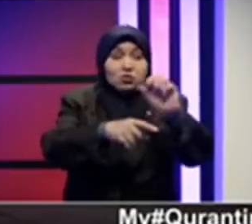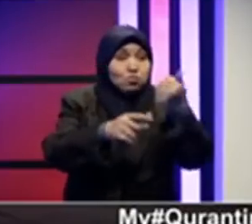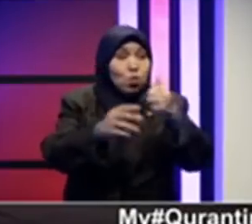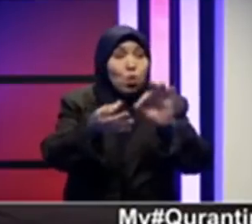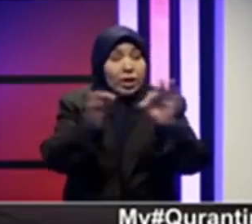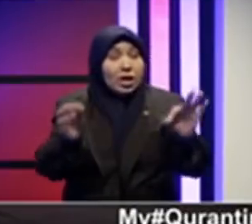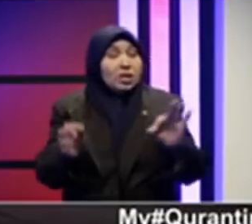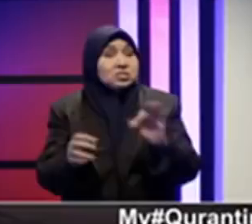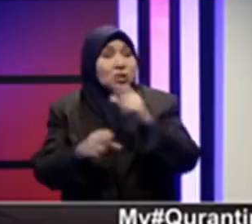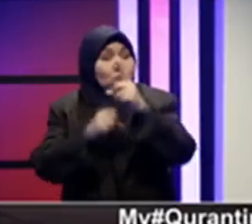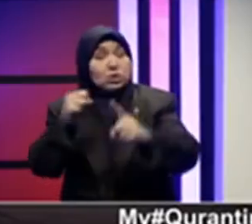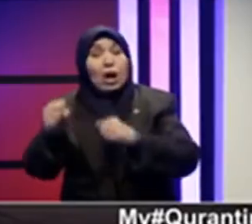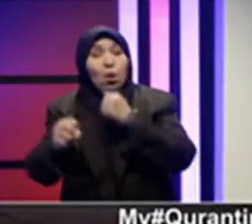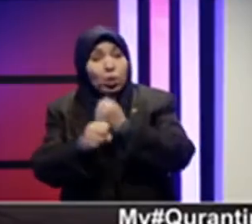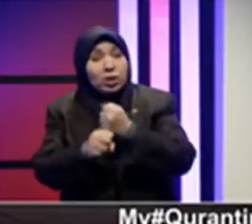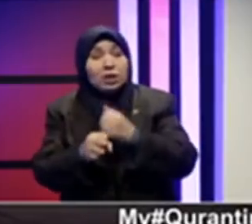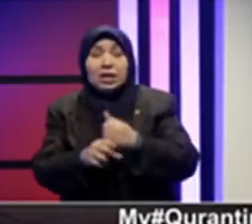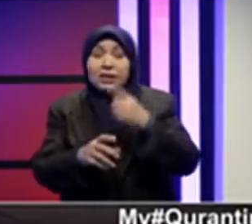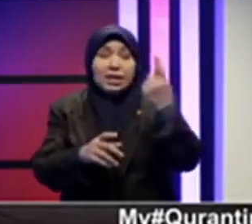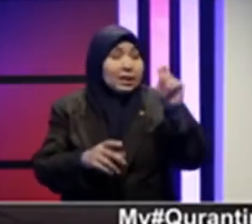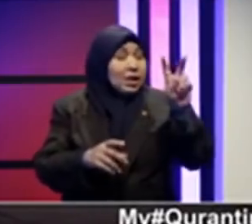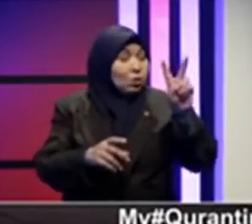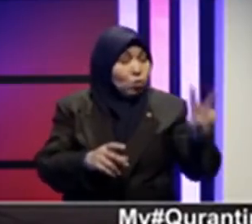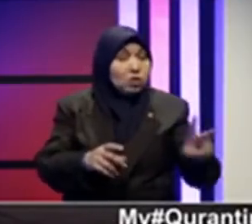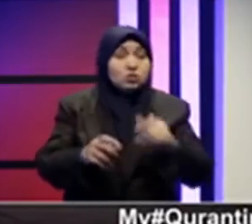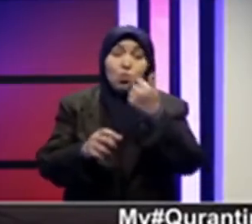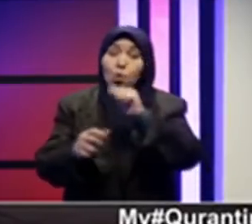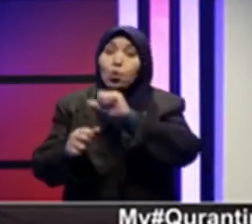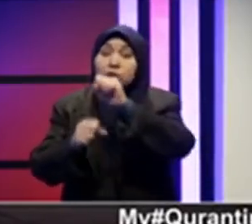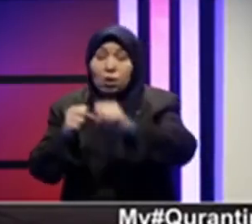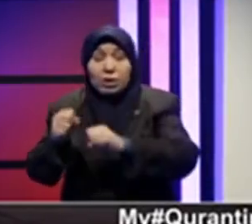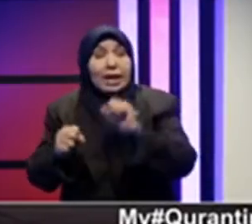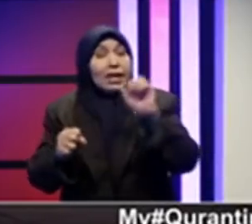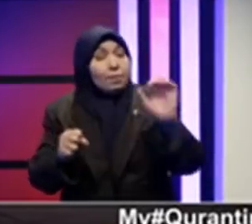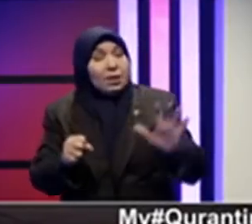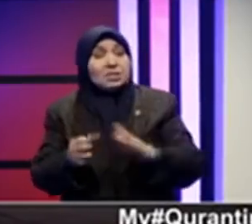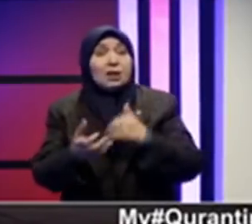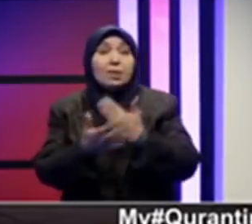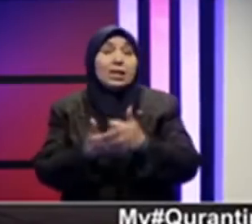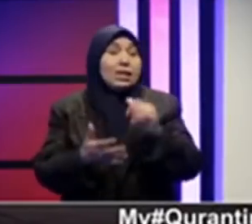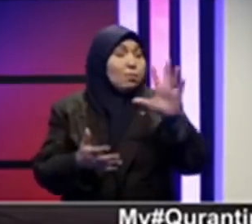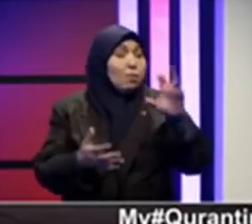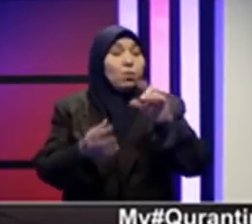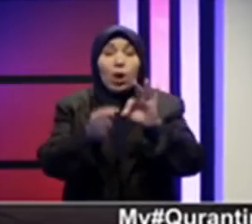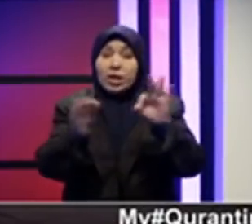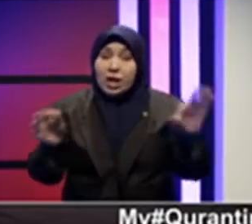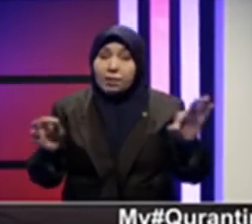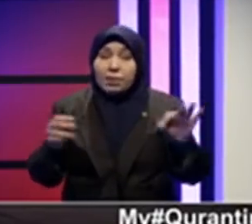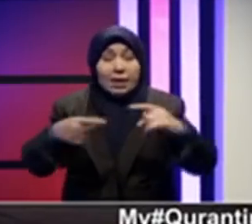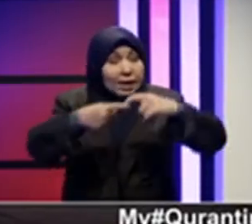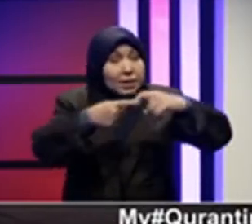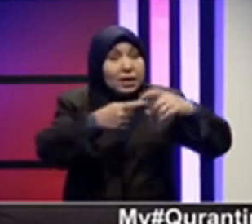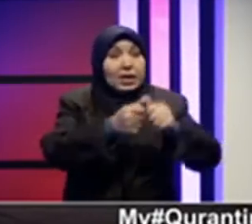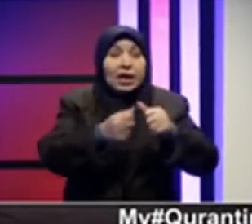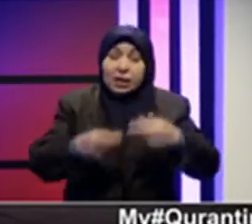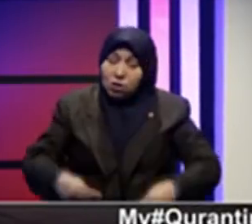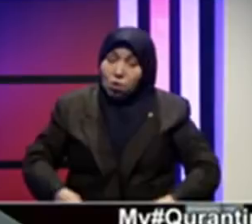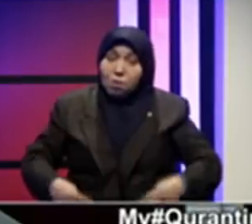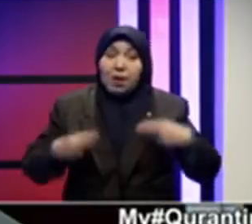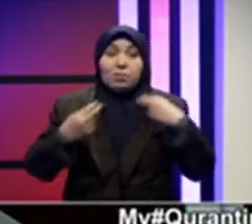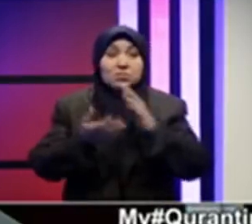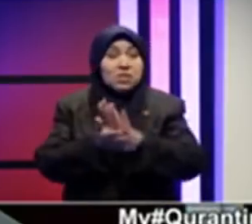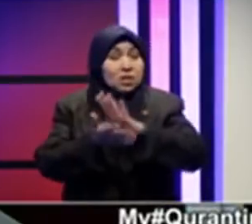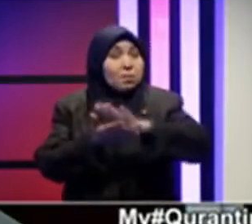setahun. Lepas tu tahun depan tingkatan 2, 10 lagi, 3, 4, 5, dapat 50 ayat. Berkaitan dengan kehidupan sebagai seorang